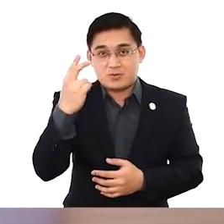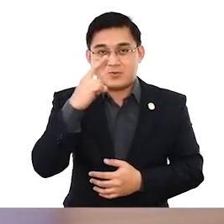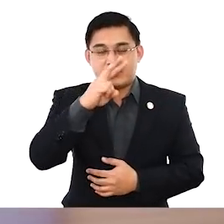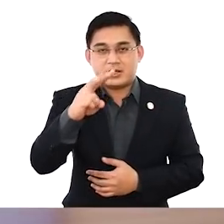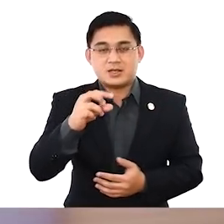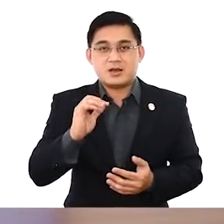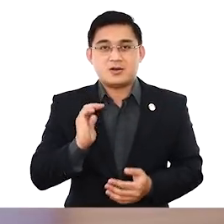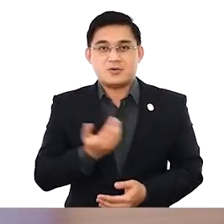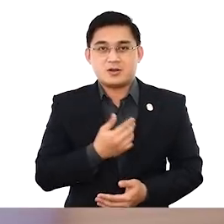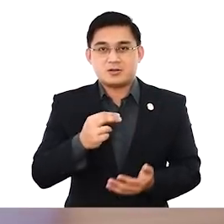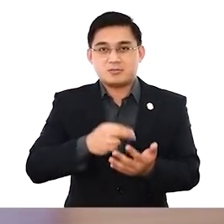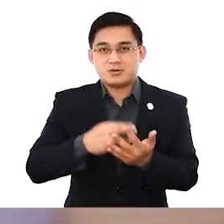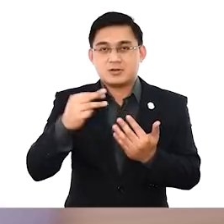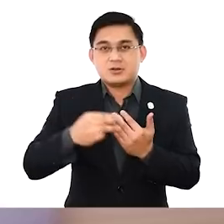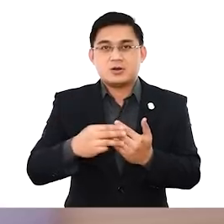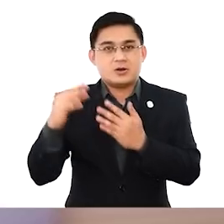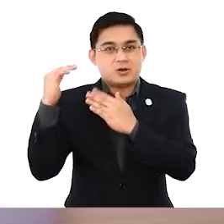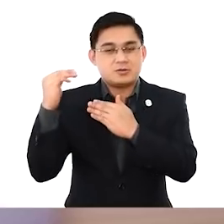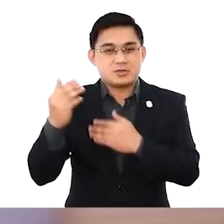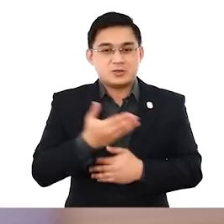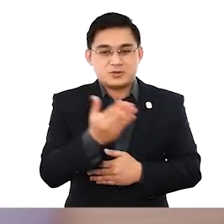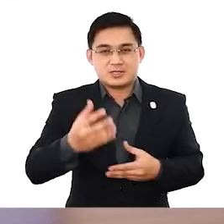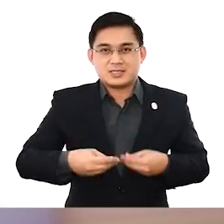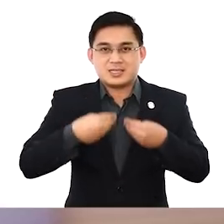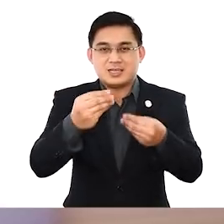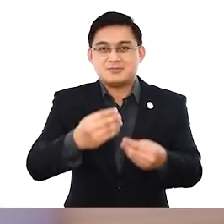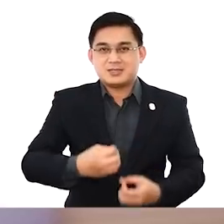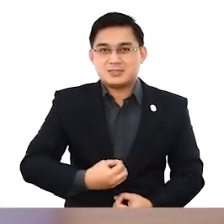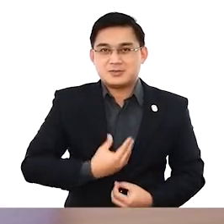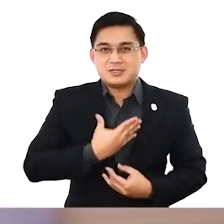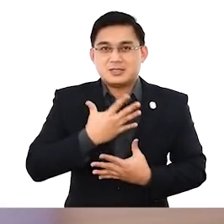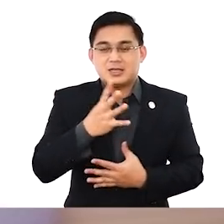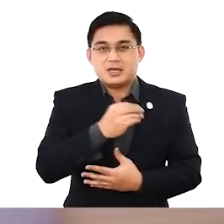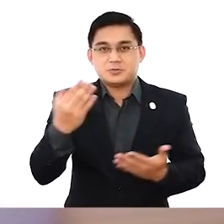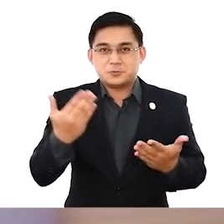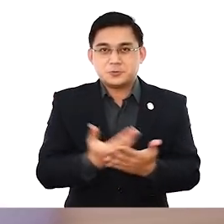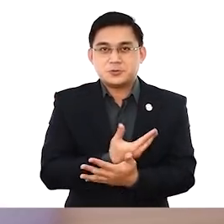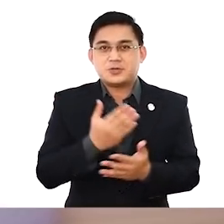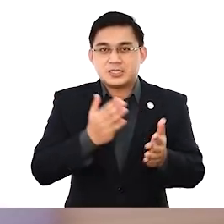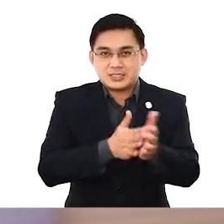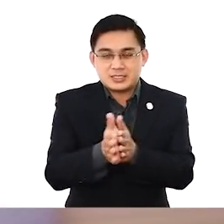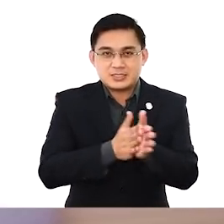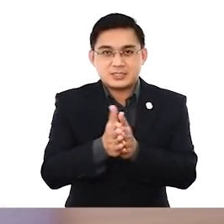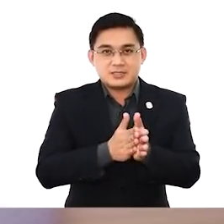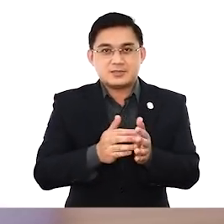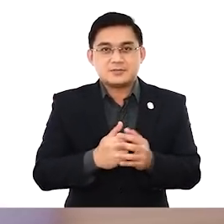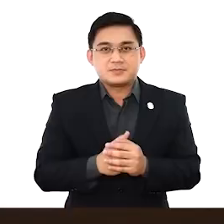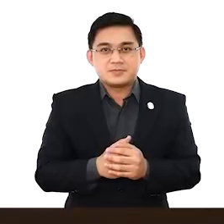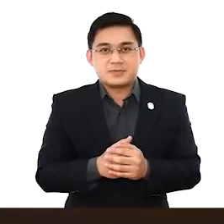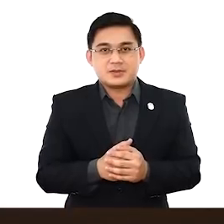sa ating programa at naway nabigyan kayo ng inspirasyon at panibagong kasiglahan.